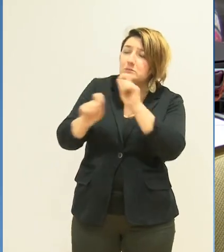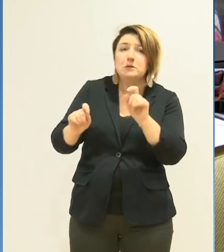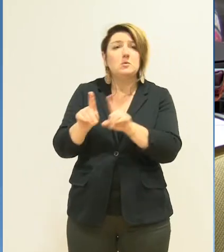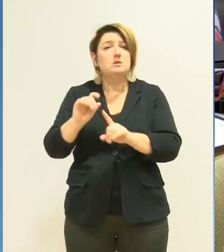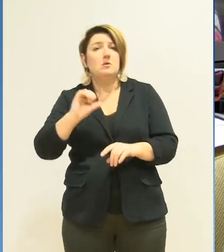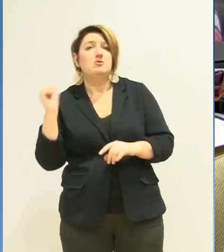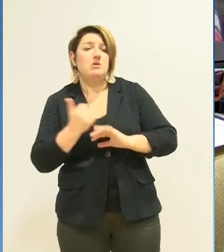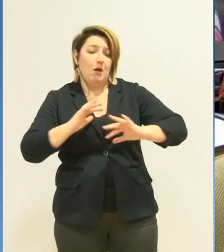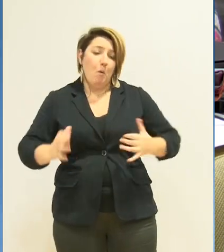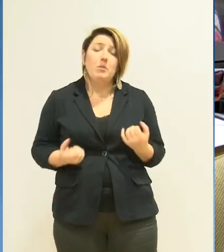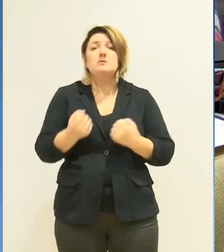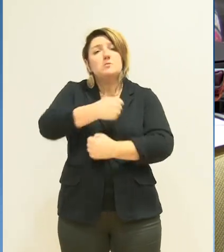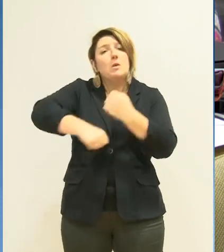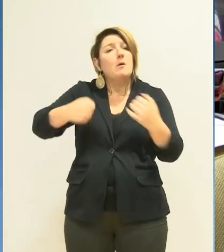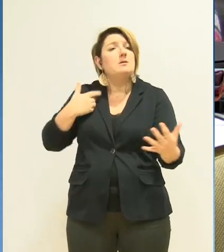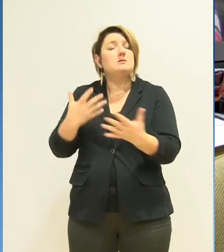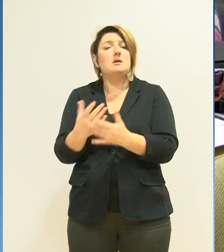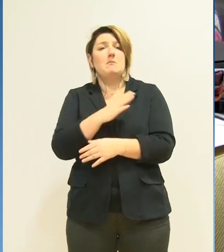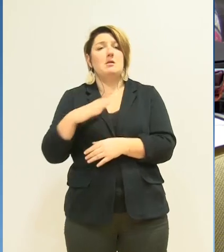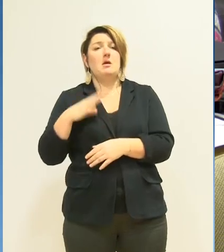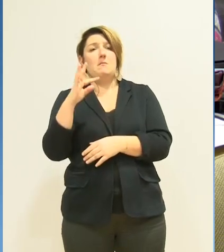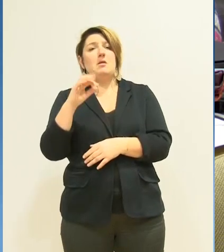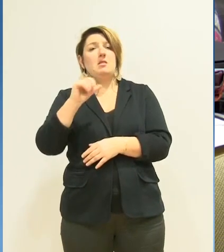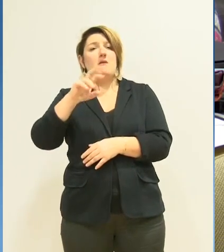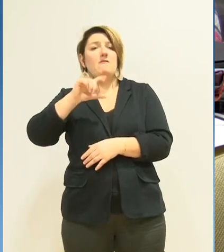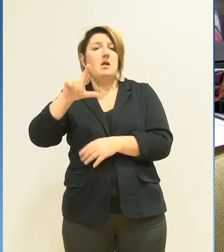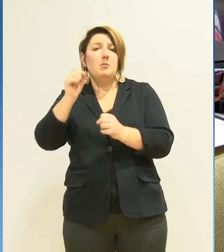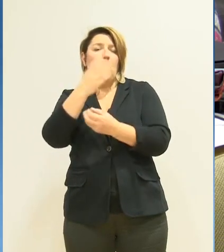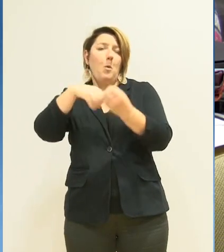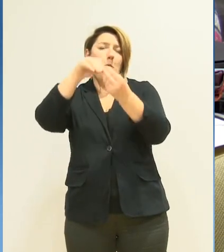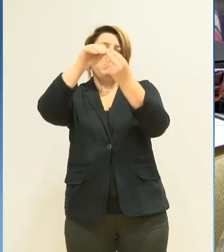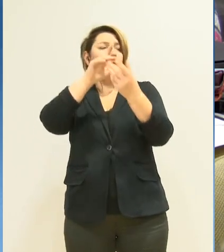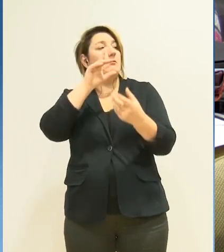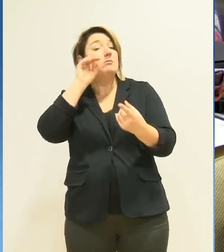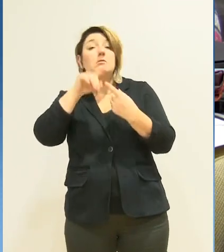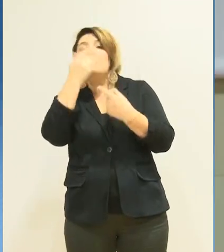de chacun sur laisserait madame tabelles compléter sur tous les autres points merci